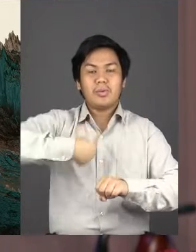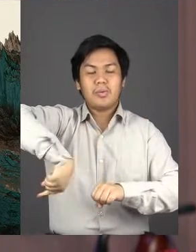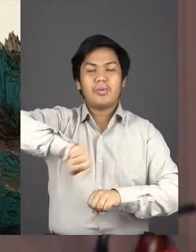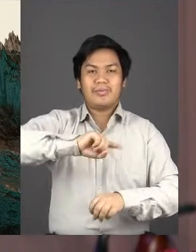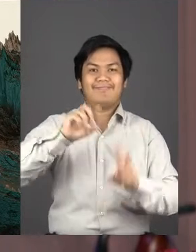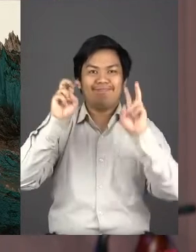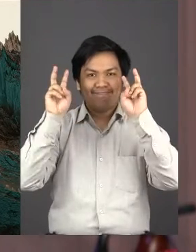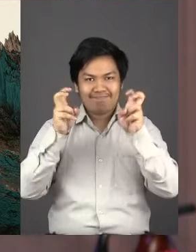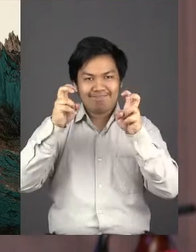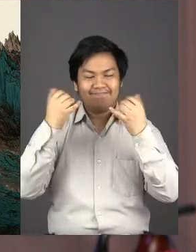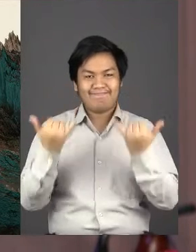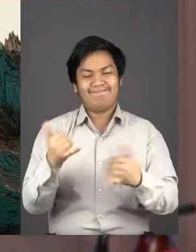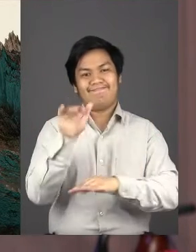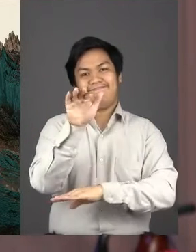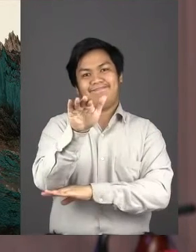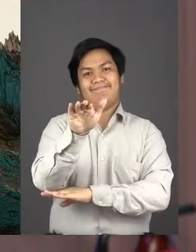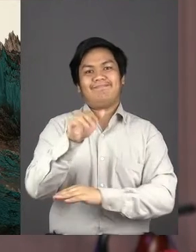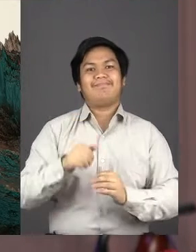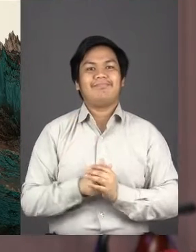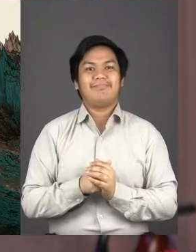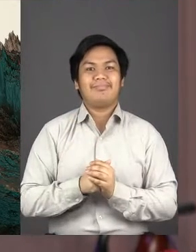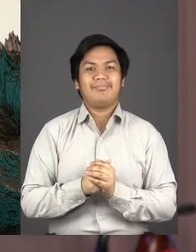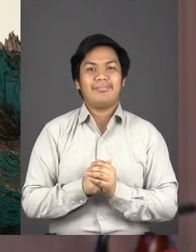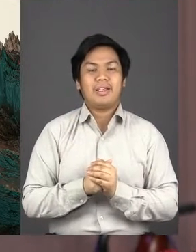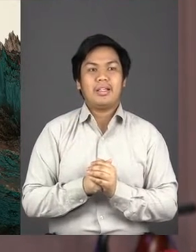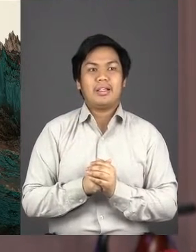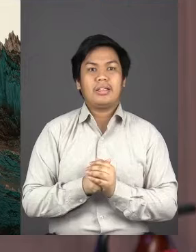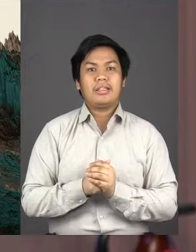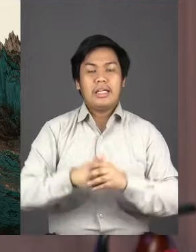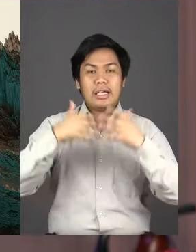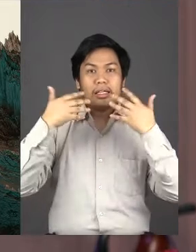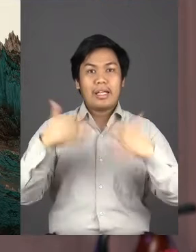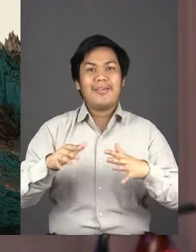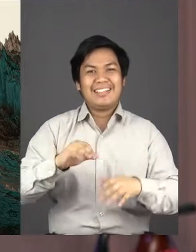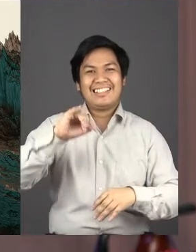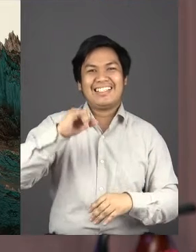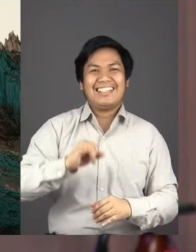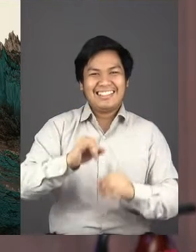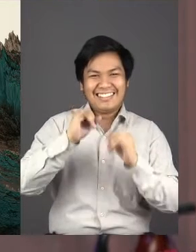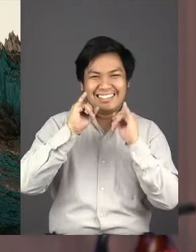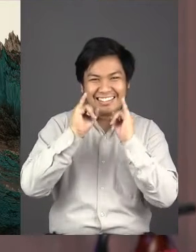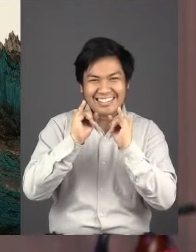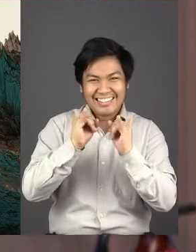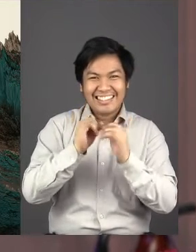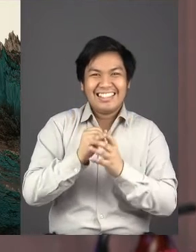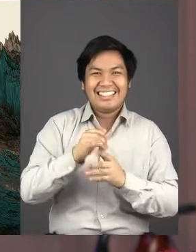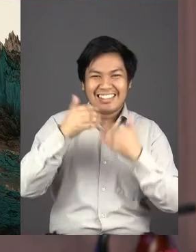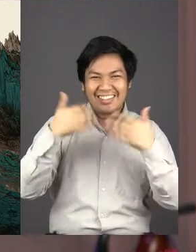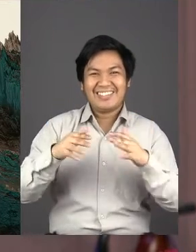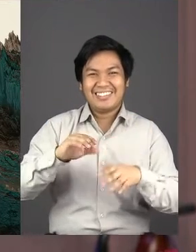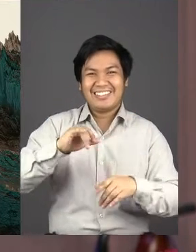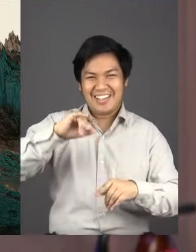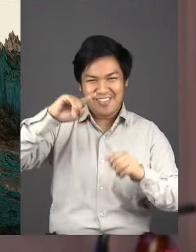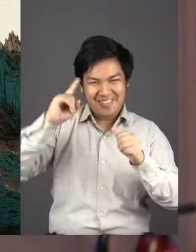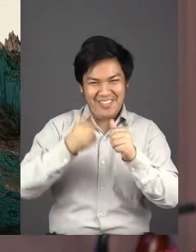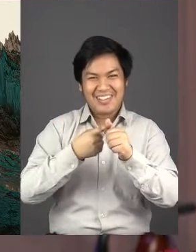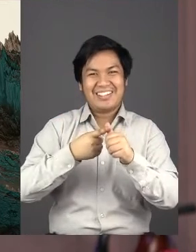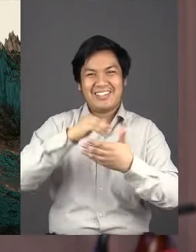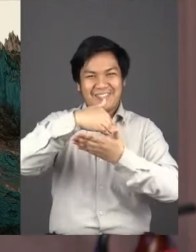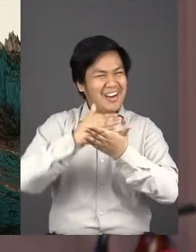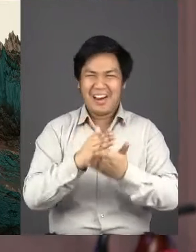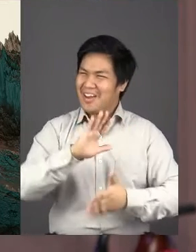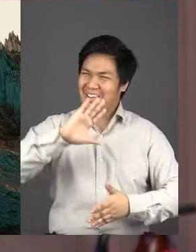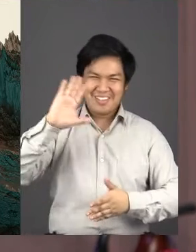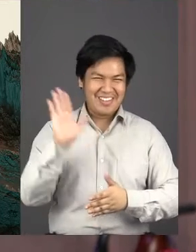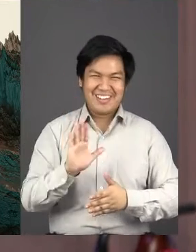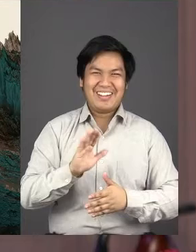tema ngayong hapong ito. Tapos na po ang introduction. Baka akala nyo, yun na po ang mensahe, no? Hindi